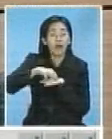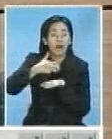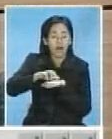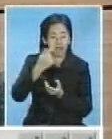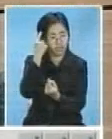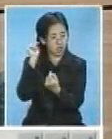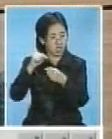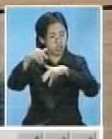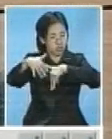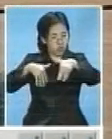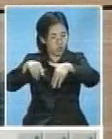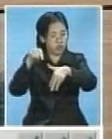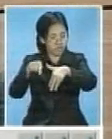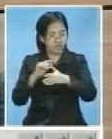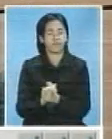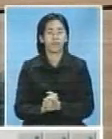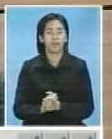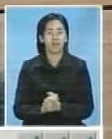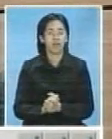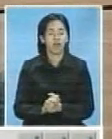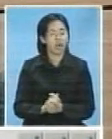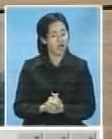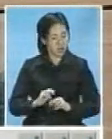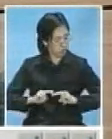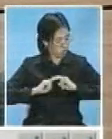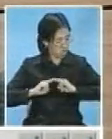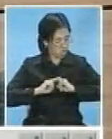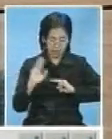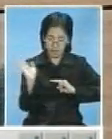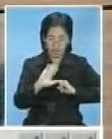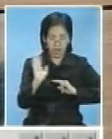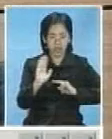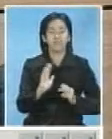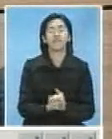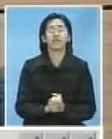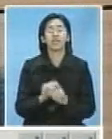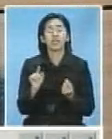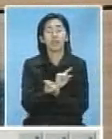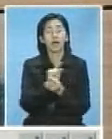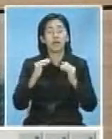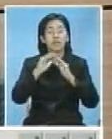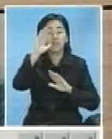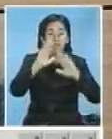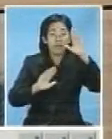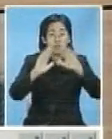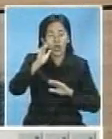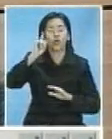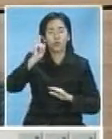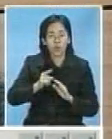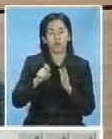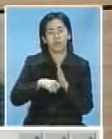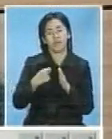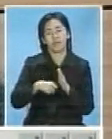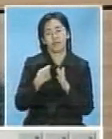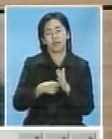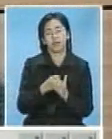มไม่เอาของส่วนรวมมาเป็นของส่วนตัวแล้วสังคมประชาธิปไตยต้องมีเหตุผล